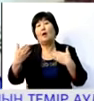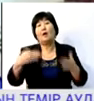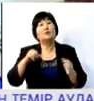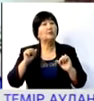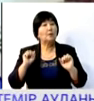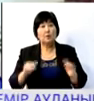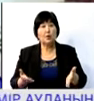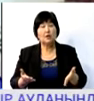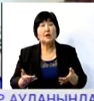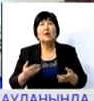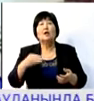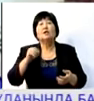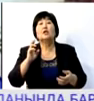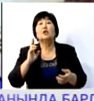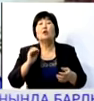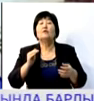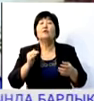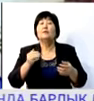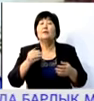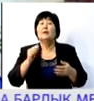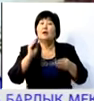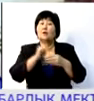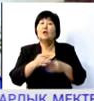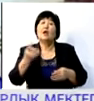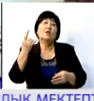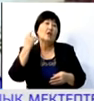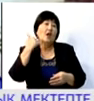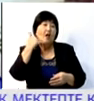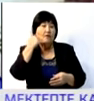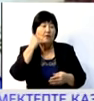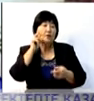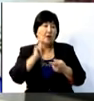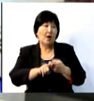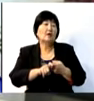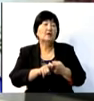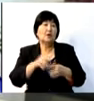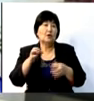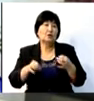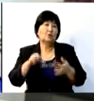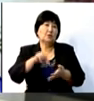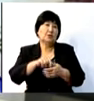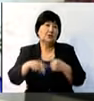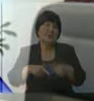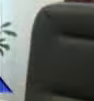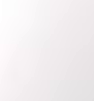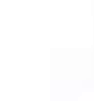TrueConf қосымшасын енгізіп алып, сол телефон арқылы да сот процестеріне қатысса болады.